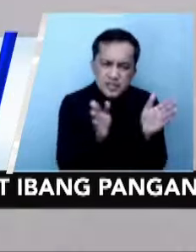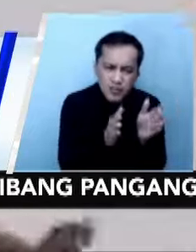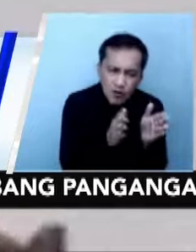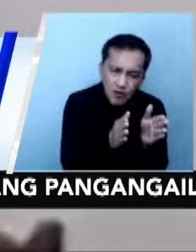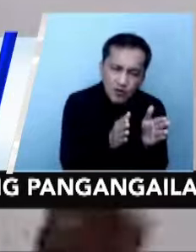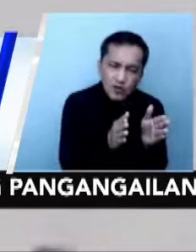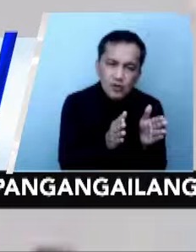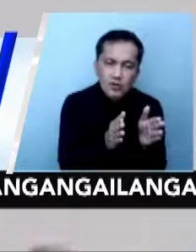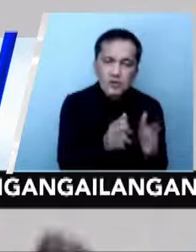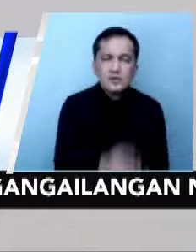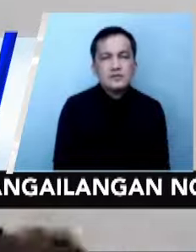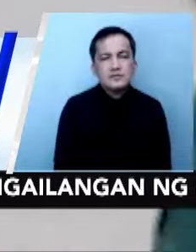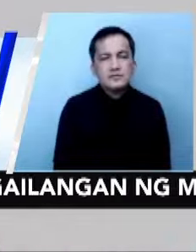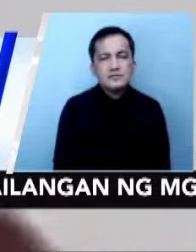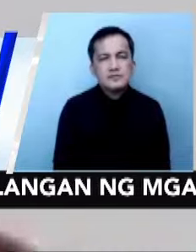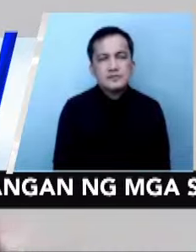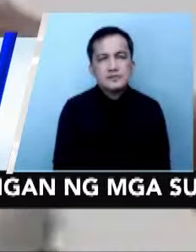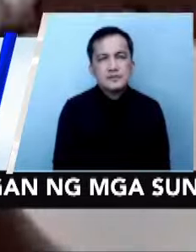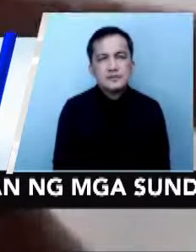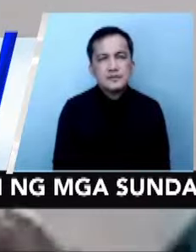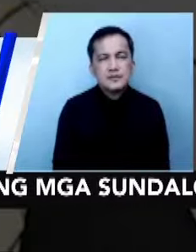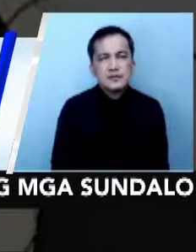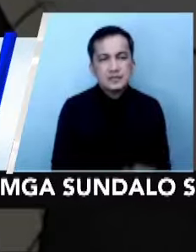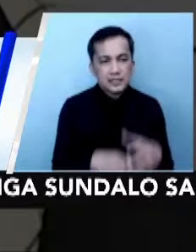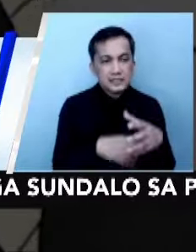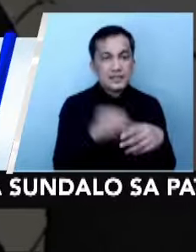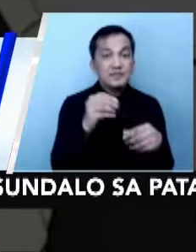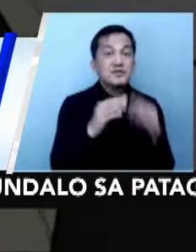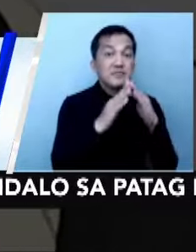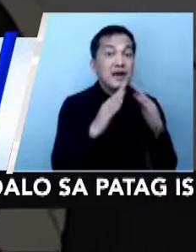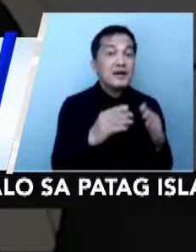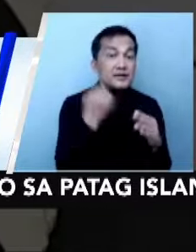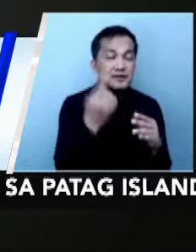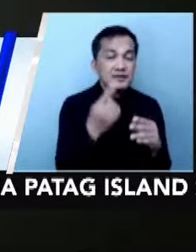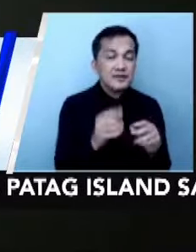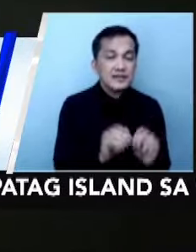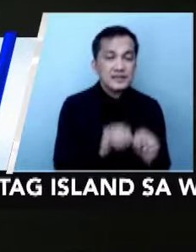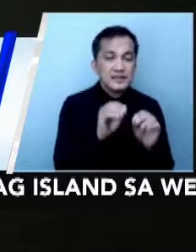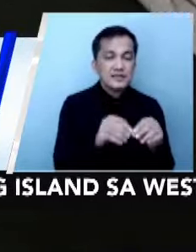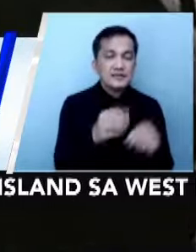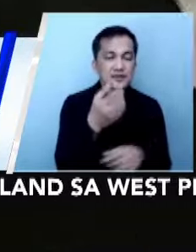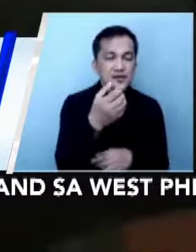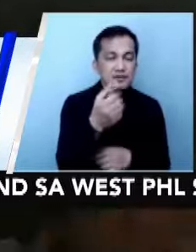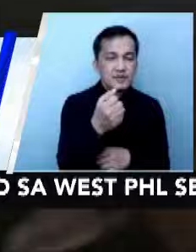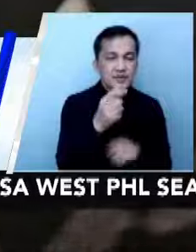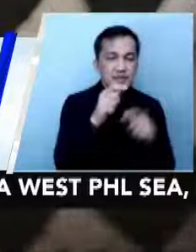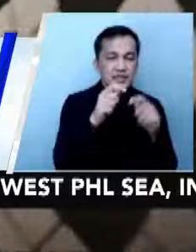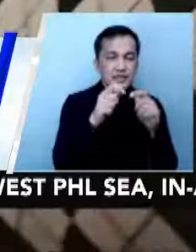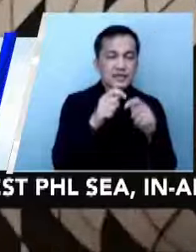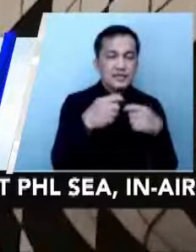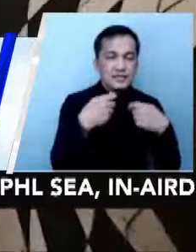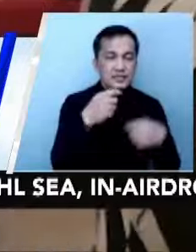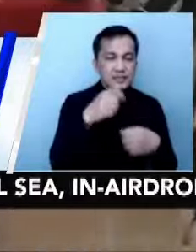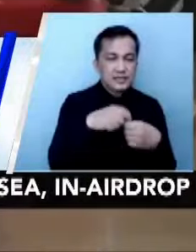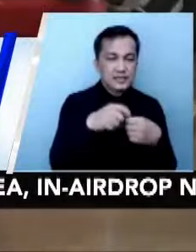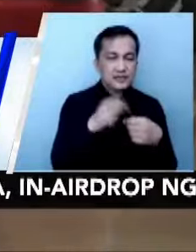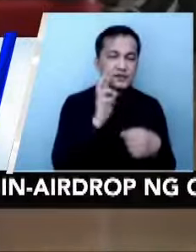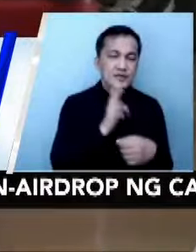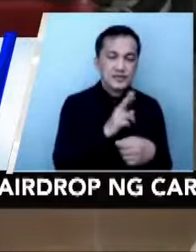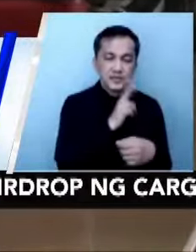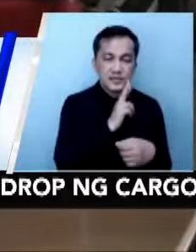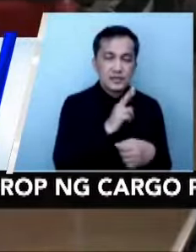in, nag-start lang ako sa labas ng bahay namin. Nilagyan namin ng milk tea yung restaurant na to. Tapos kami lang ang